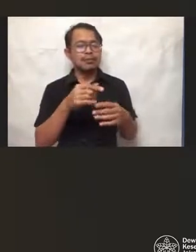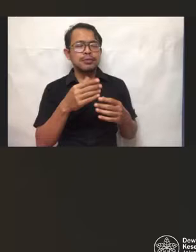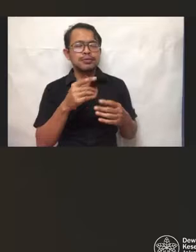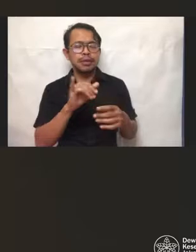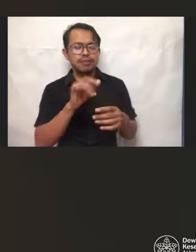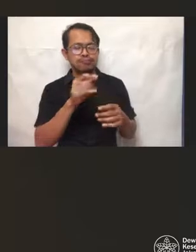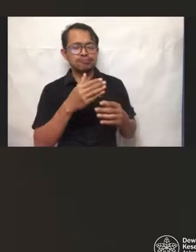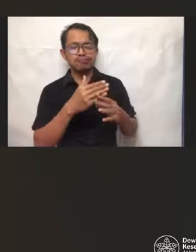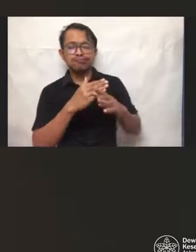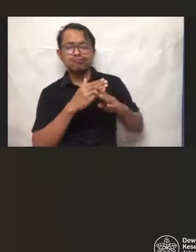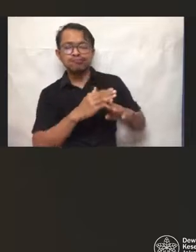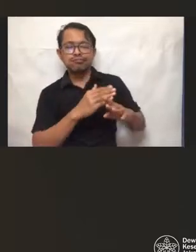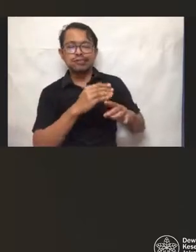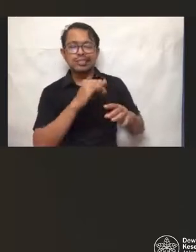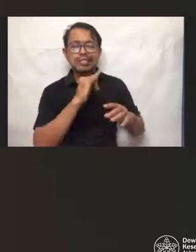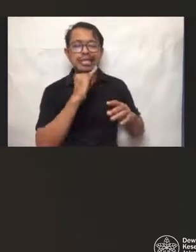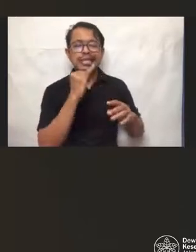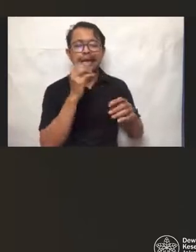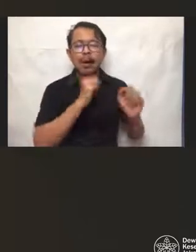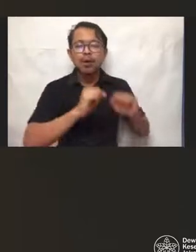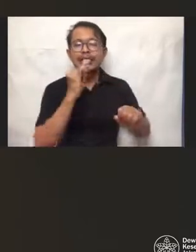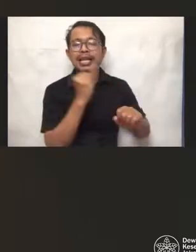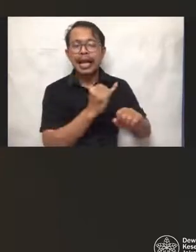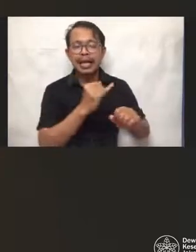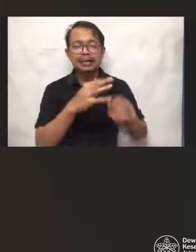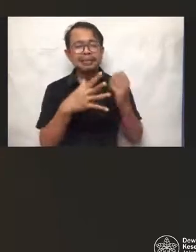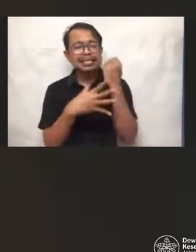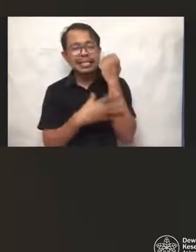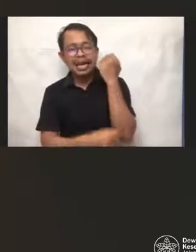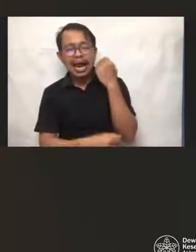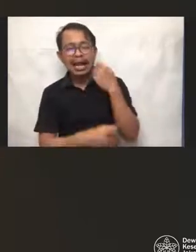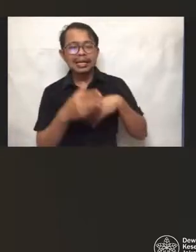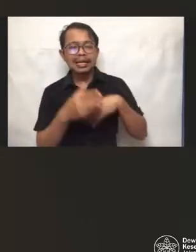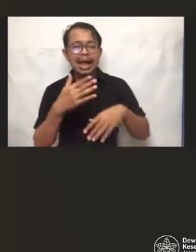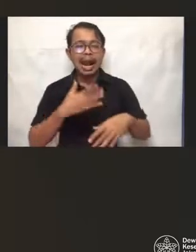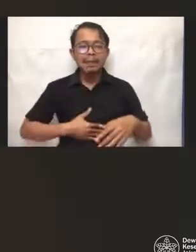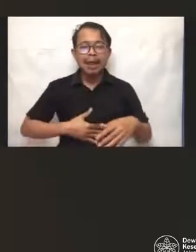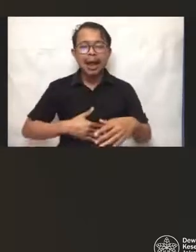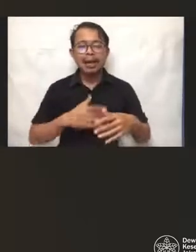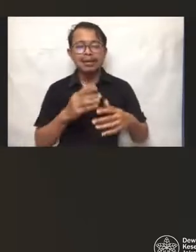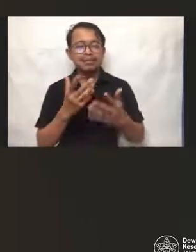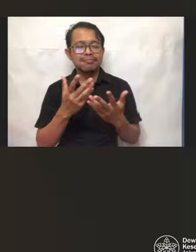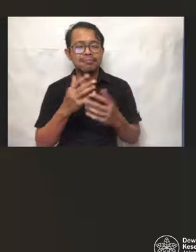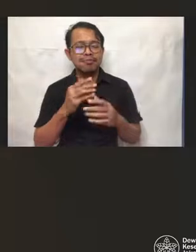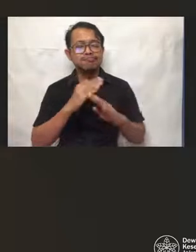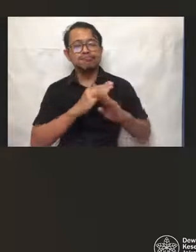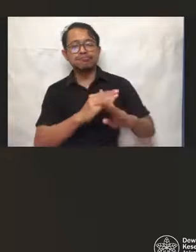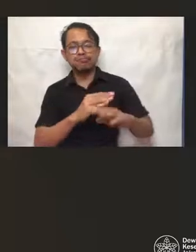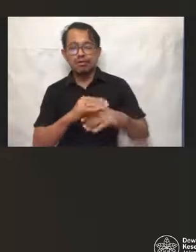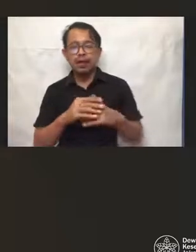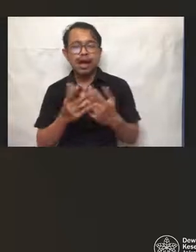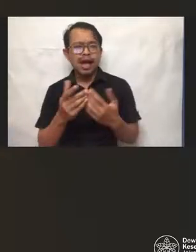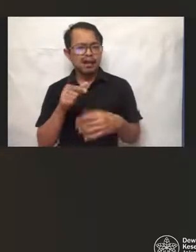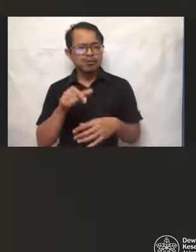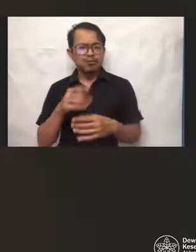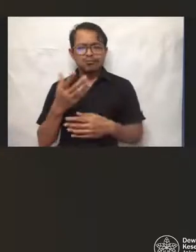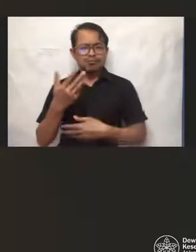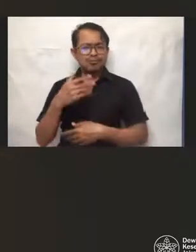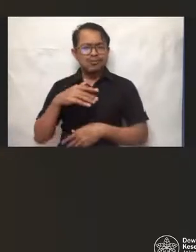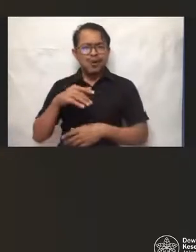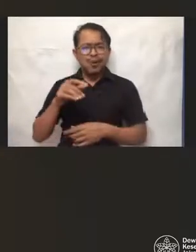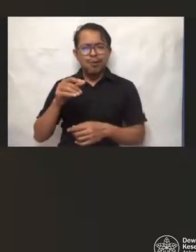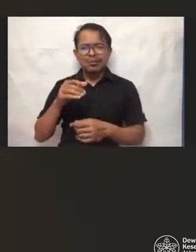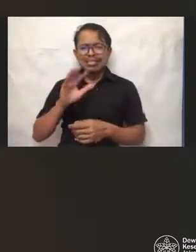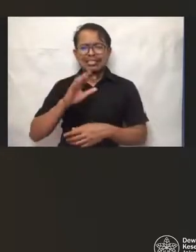kejahiliahan, ketidakadilan, kemiskinan, kelaparan, dan penindasan. Nah, ini yang jarang disampaikan, bahkan